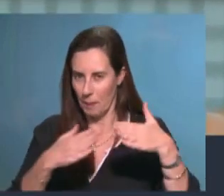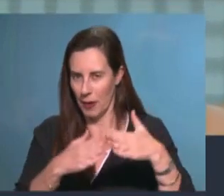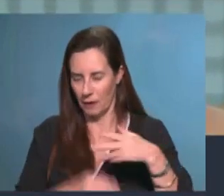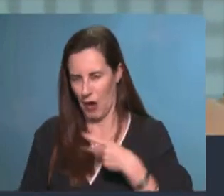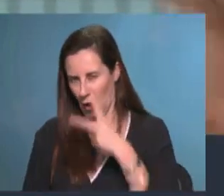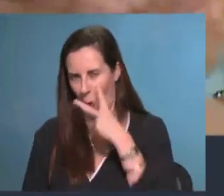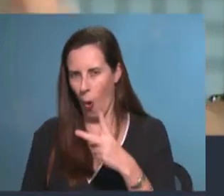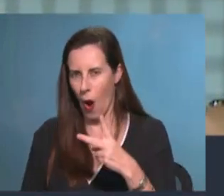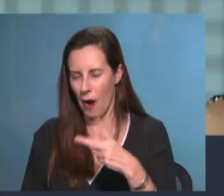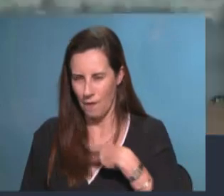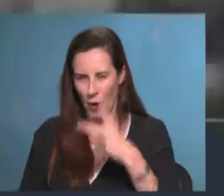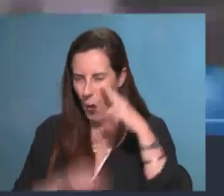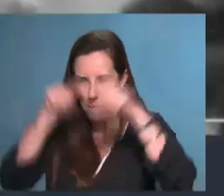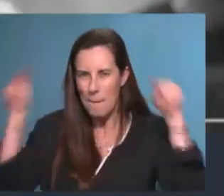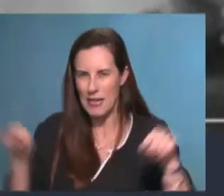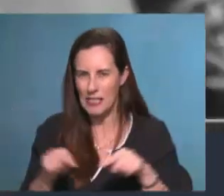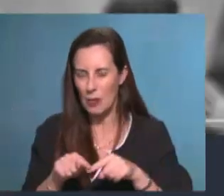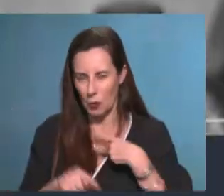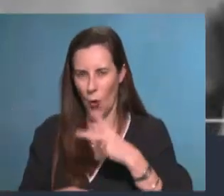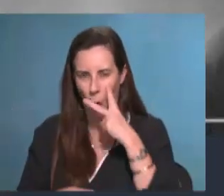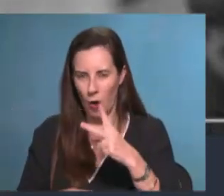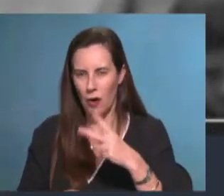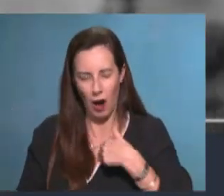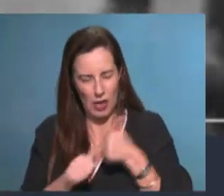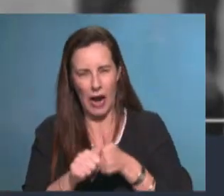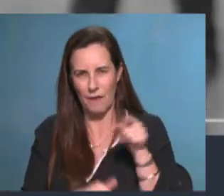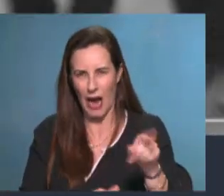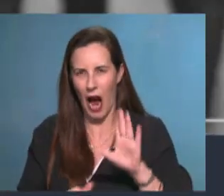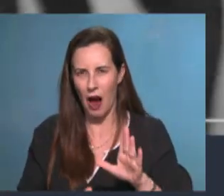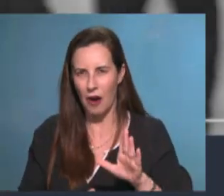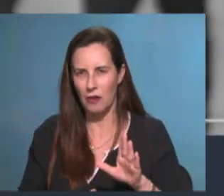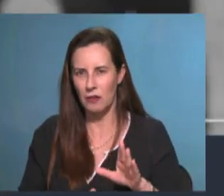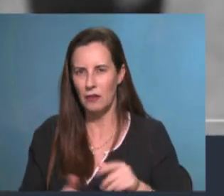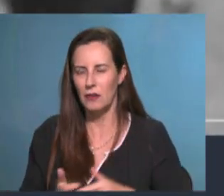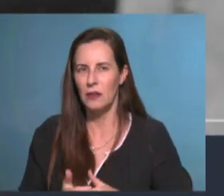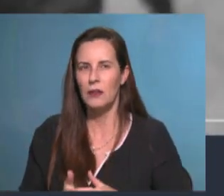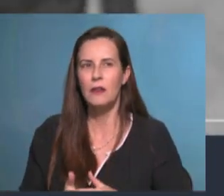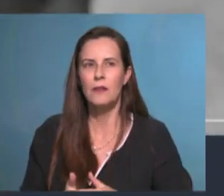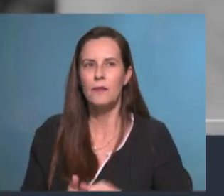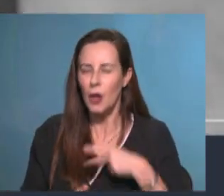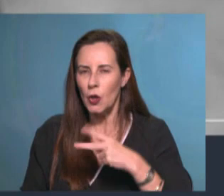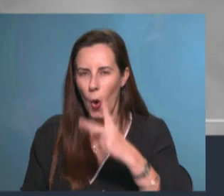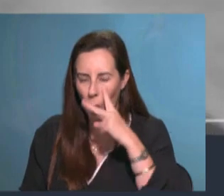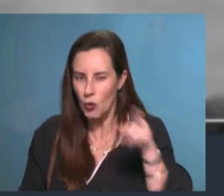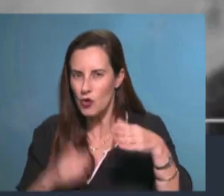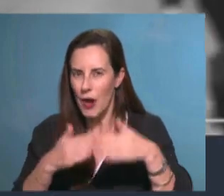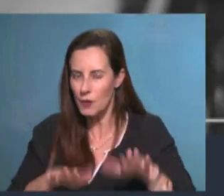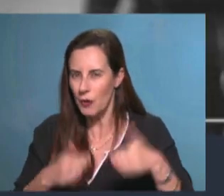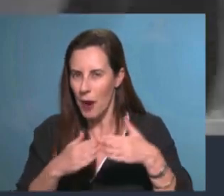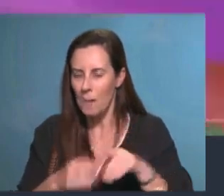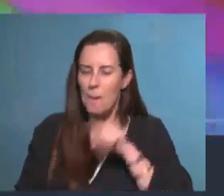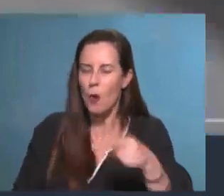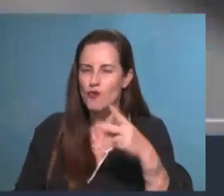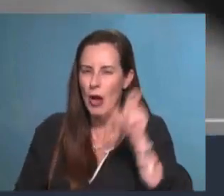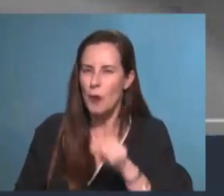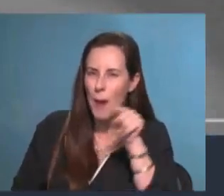רואה במצלמות. אני די הייתי עוקבת אחריו, מאוד עניין אותי. אתה רואה אותו יושב בפינה והיו באים אליו שני